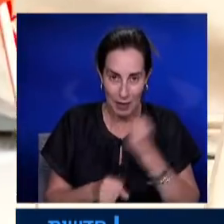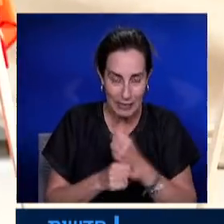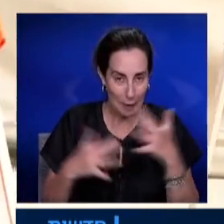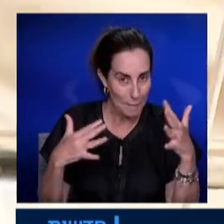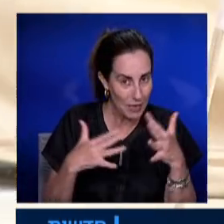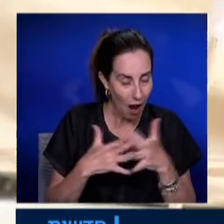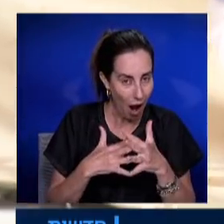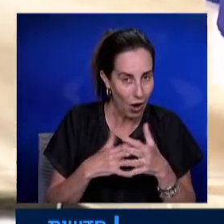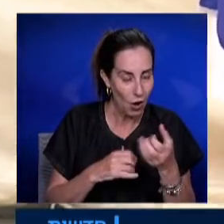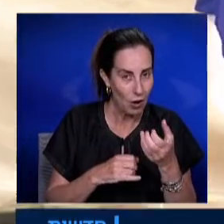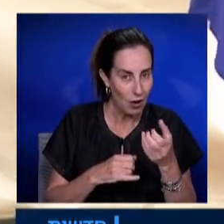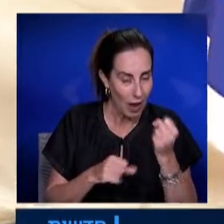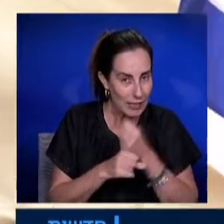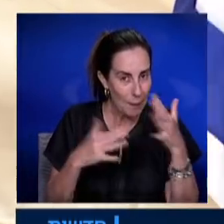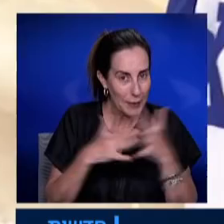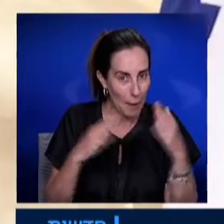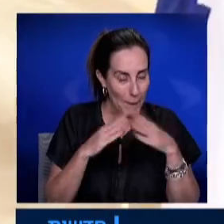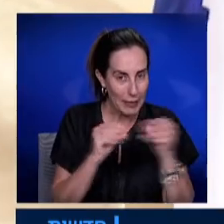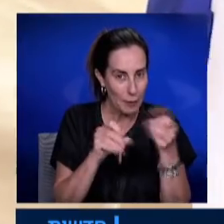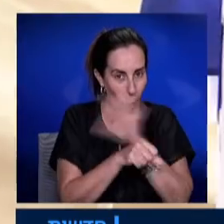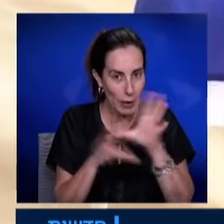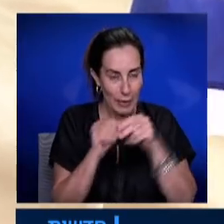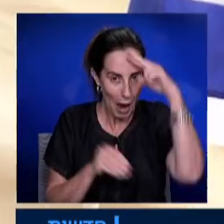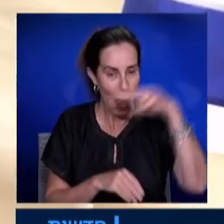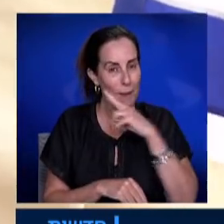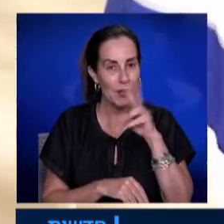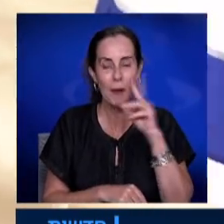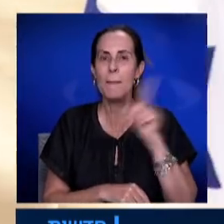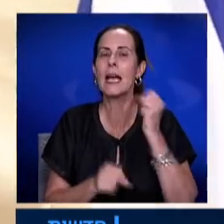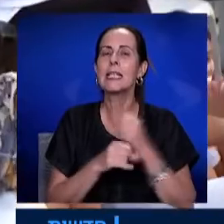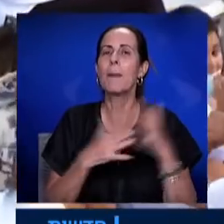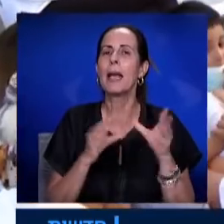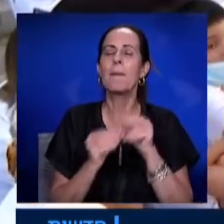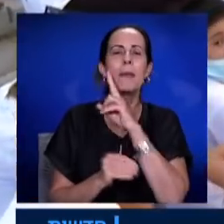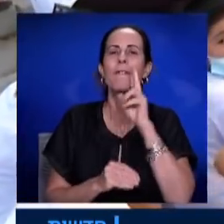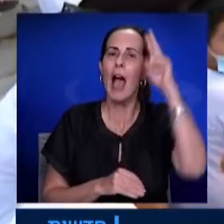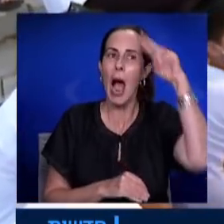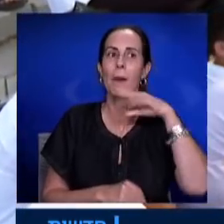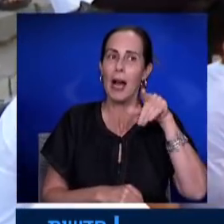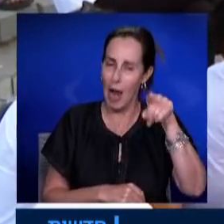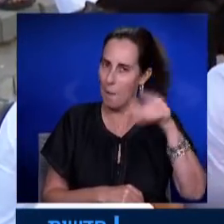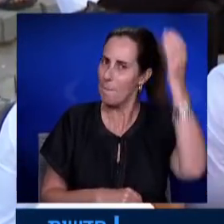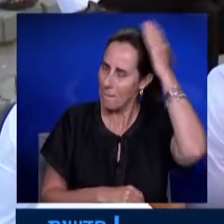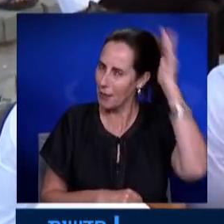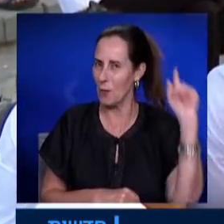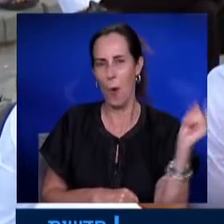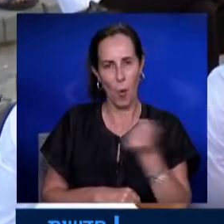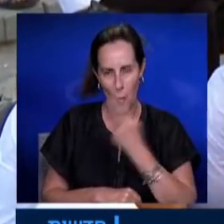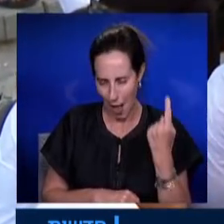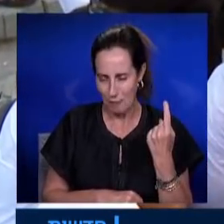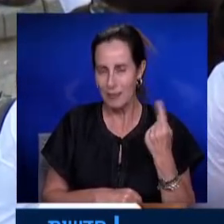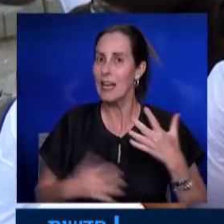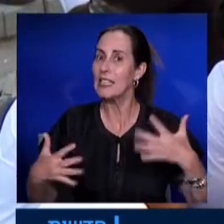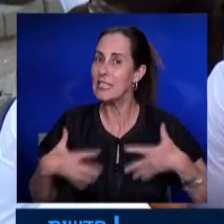את הבדיקה בבית של הקורונה עם אמא ואבא? ככה, מי עבר את הבדיקה? גם הוא, כמו שאר הורי ישראל,